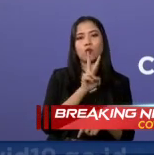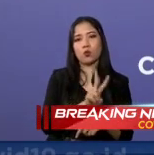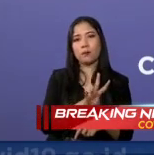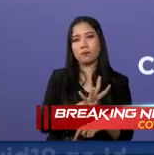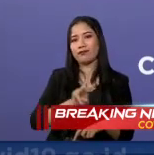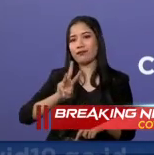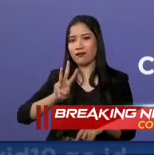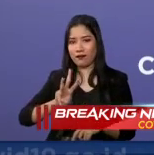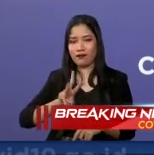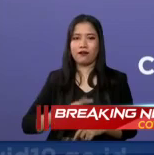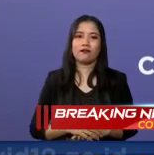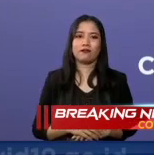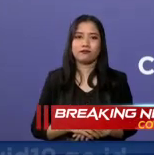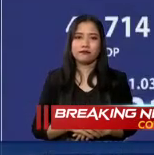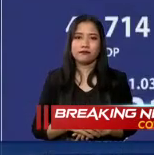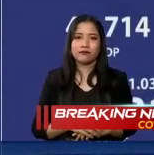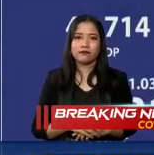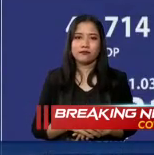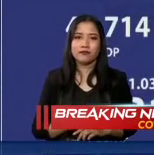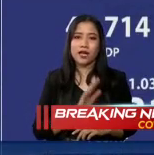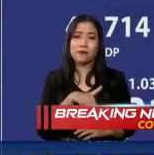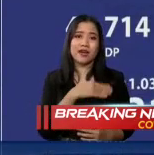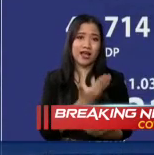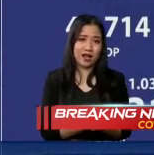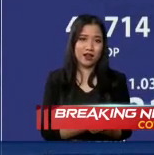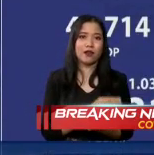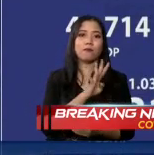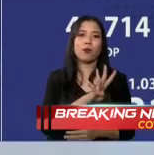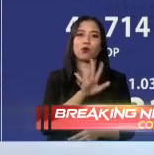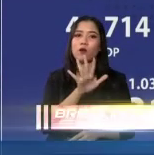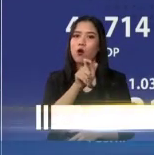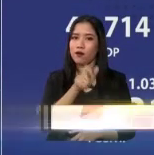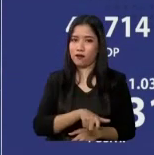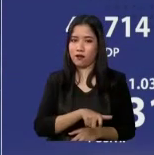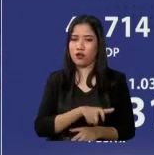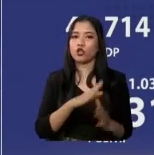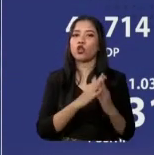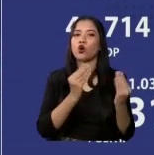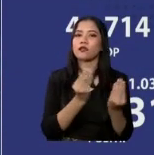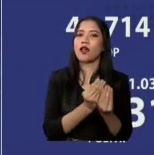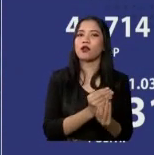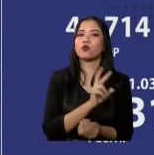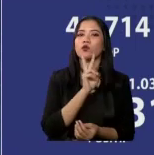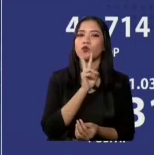243 kasus meninggal 45 orang sehingga totalnya menjadi